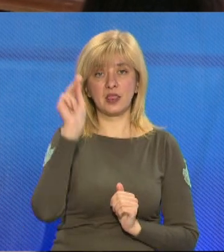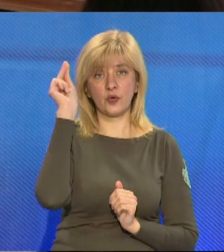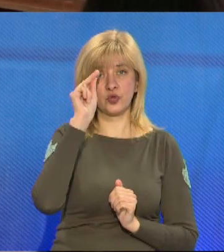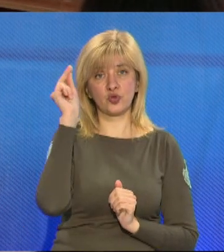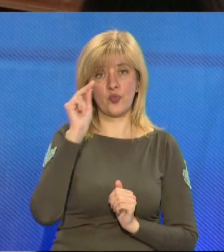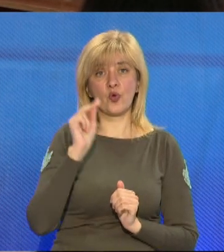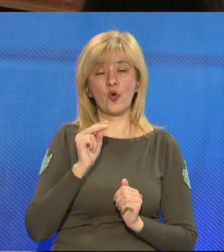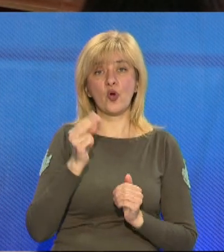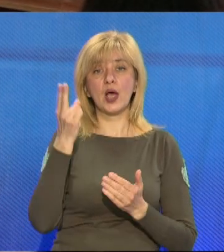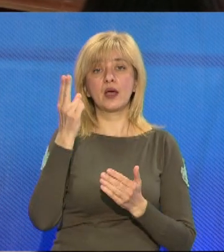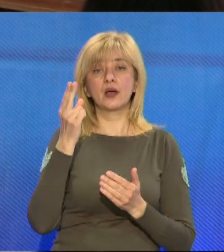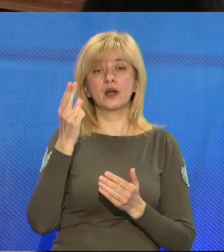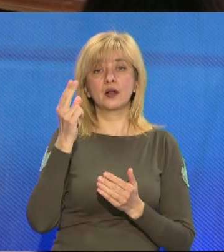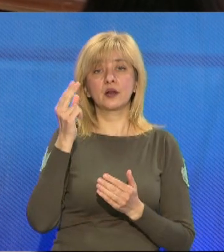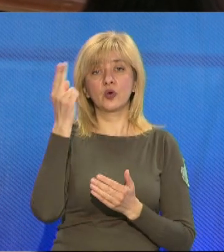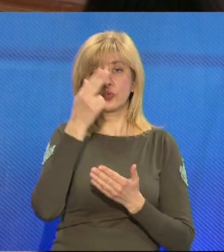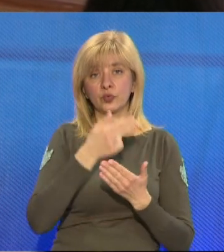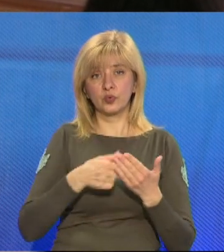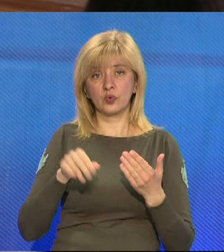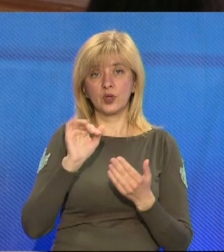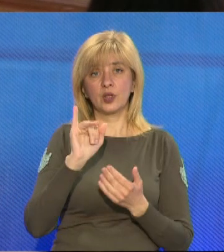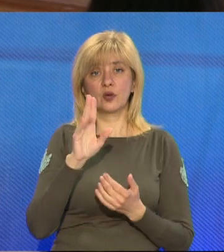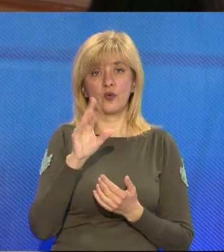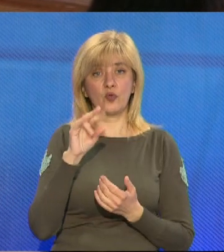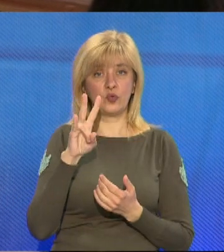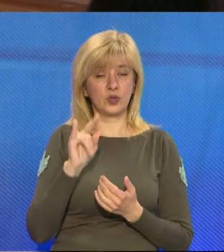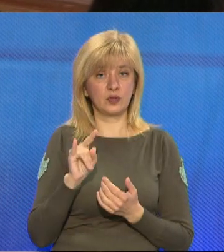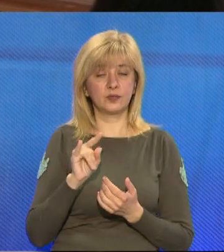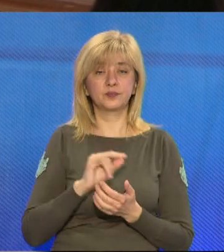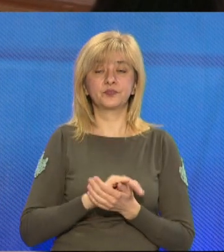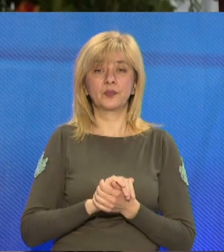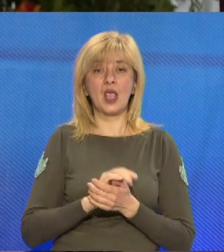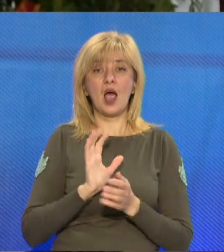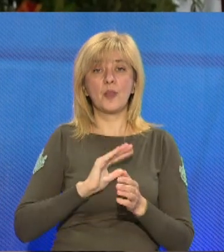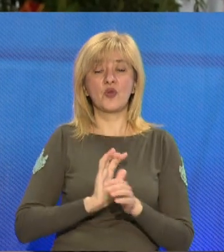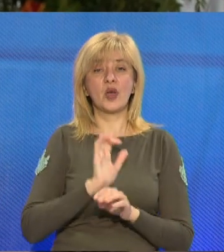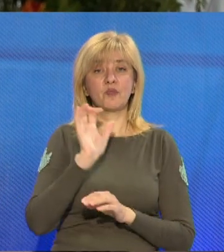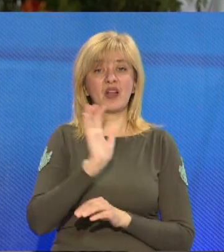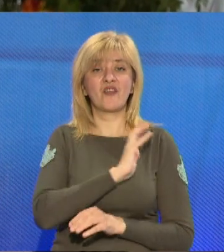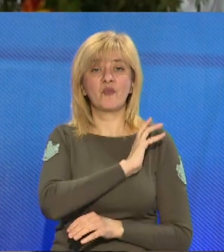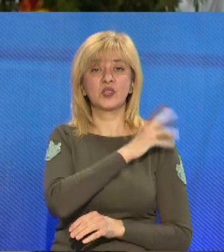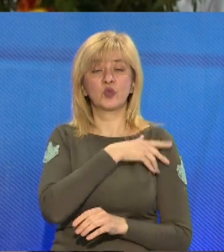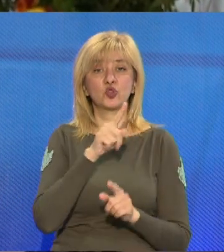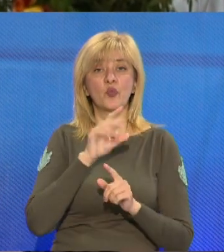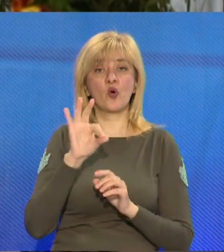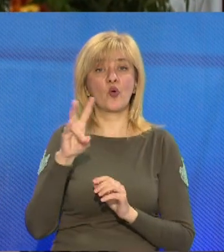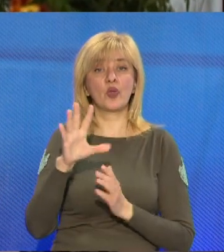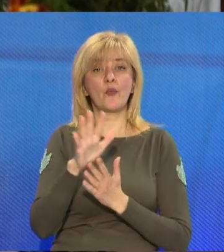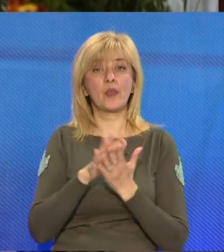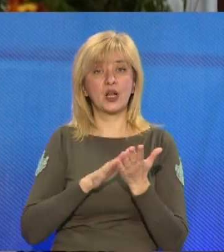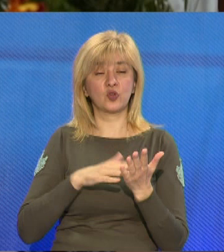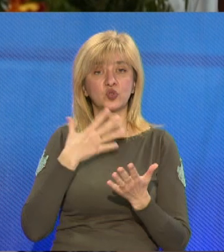к иконописцу Банакову, а затем отправила его в Петербург для того, чтобы он продолжил все-таки